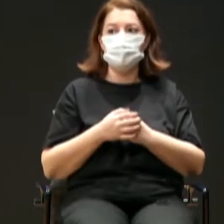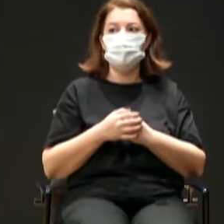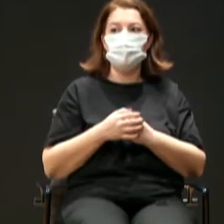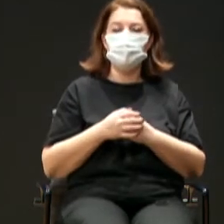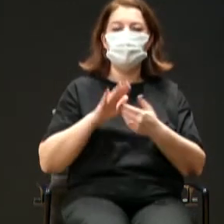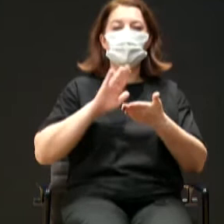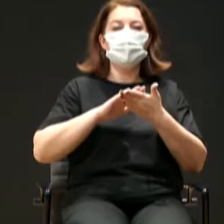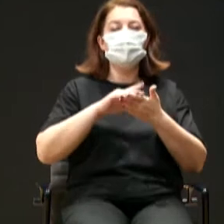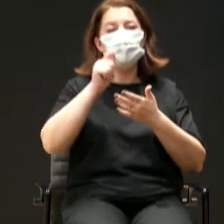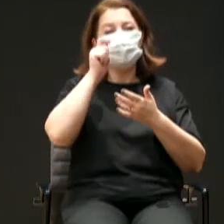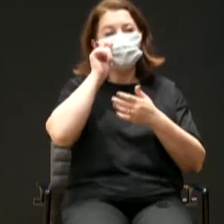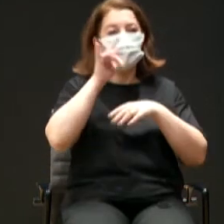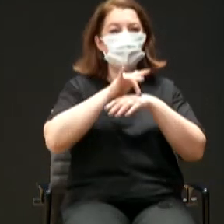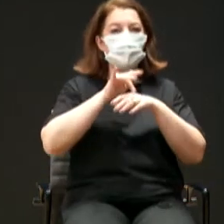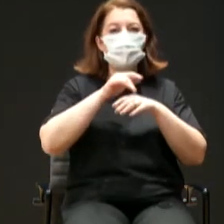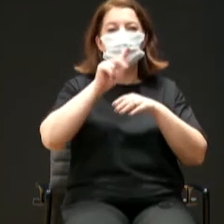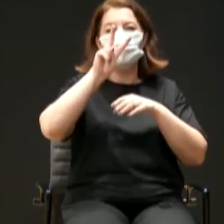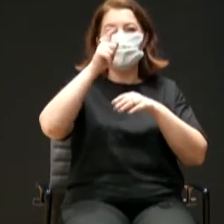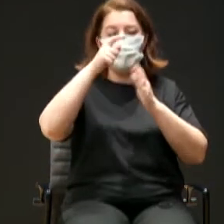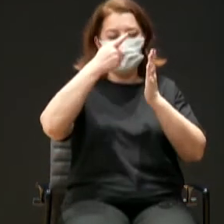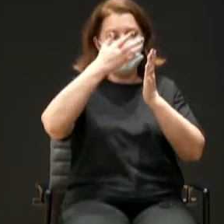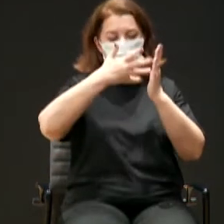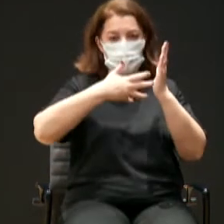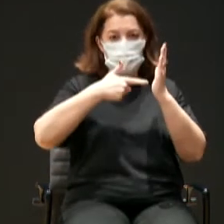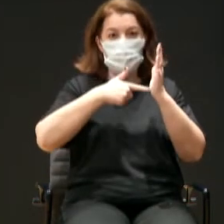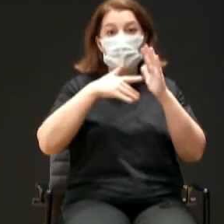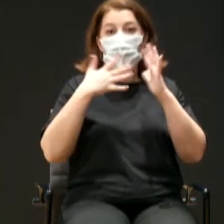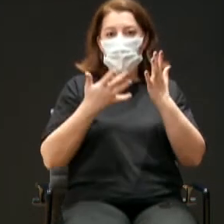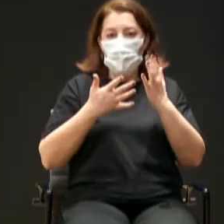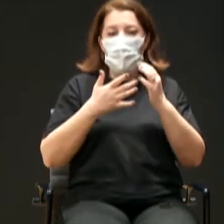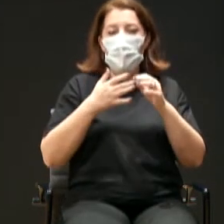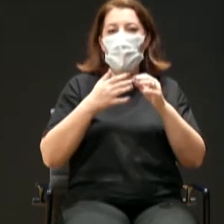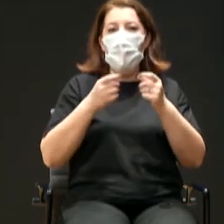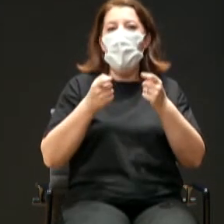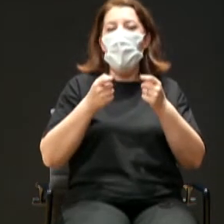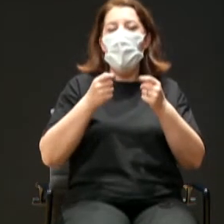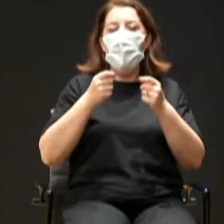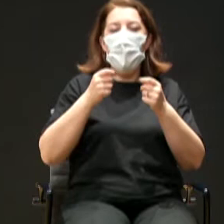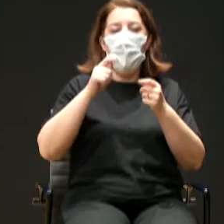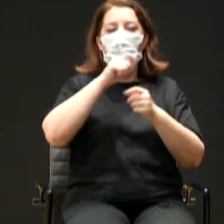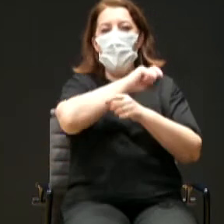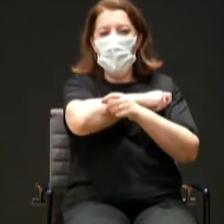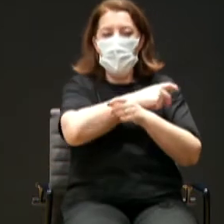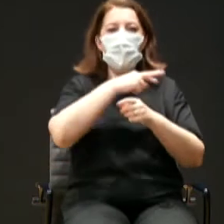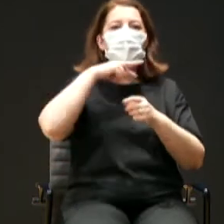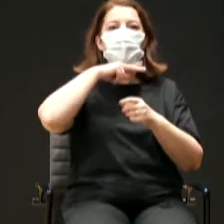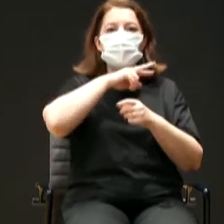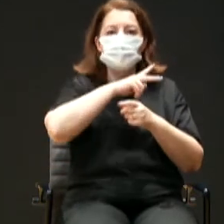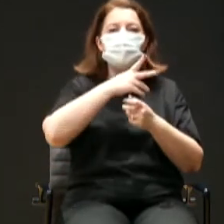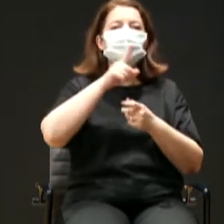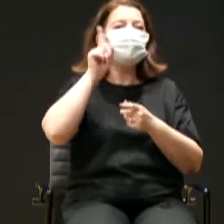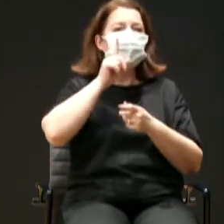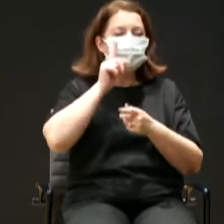Arkadaşlar, Müslüman ülke 29. sırada ama Belçika, Fransa, İngiltere bu